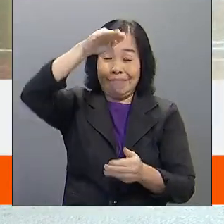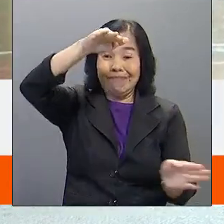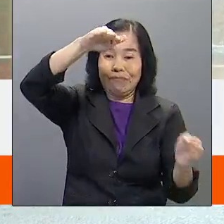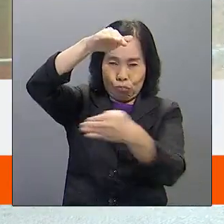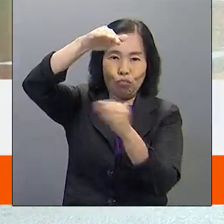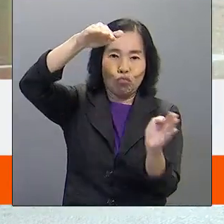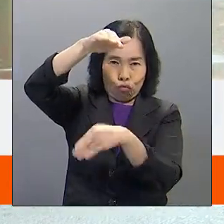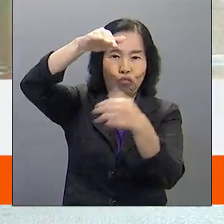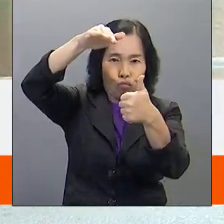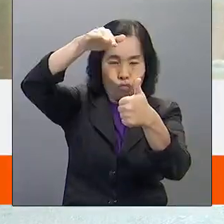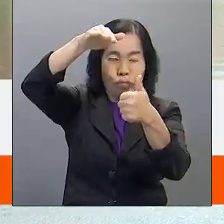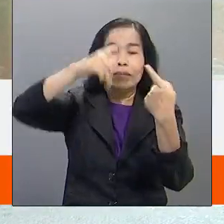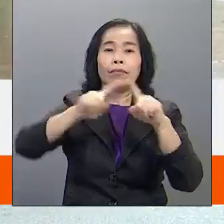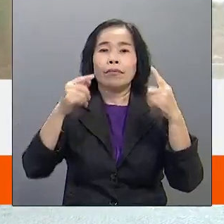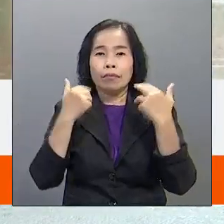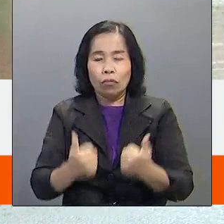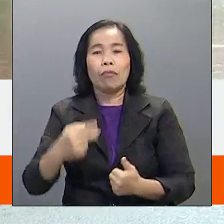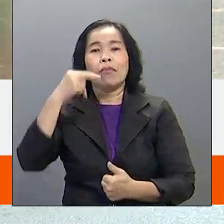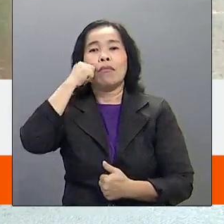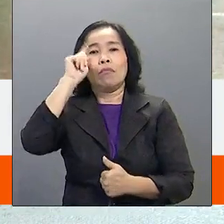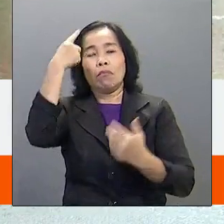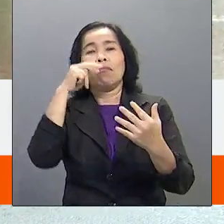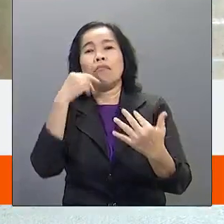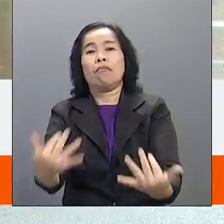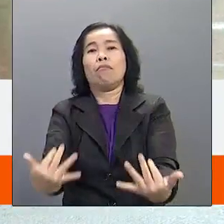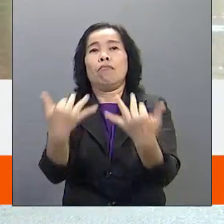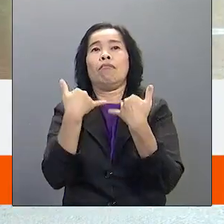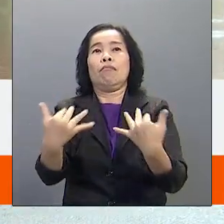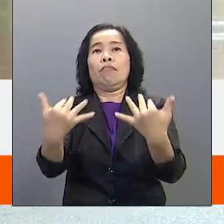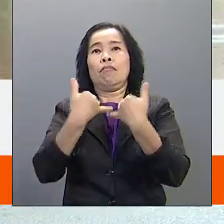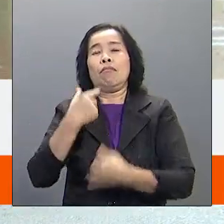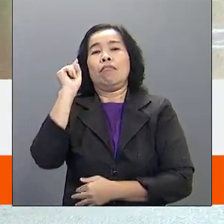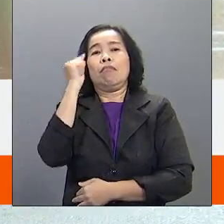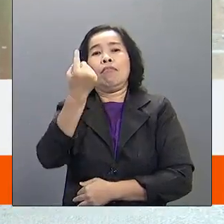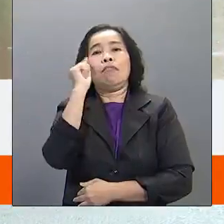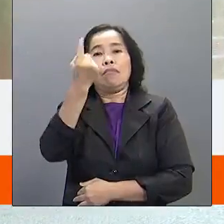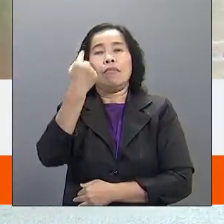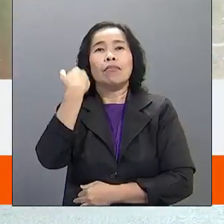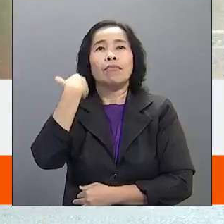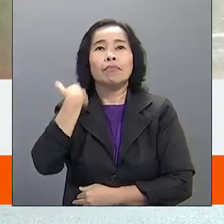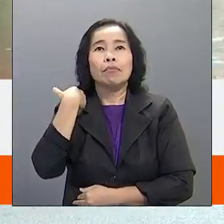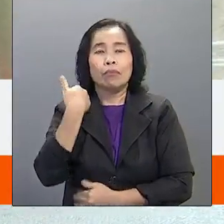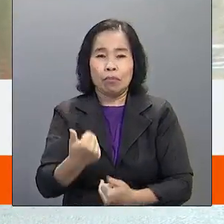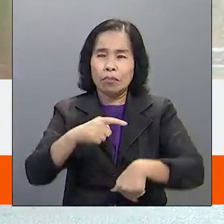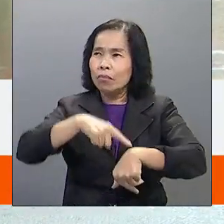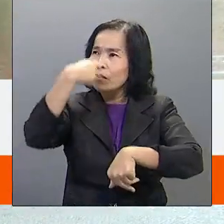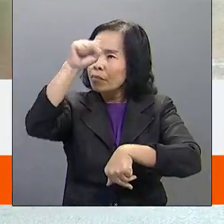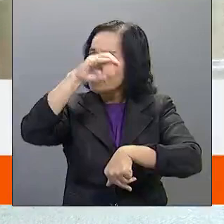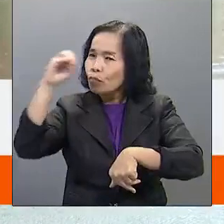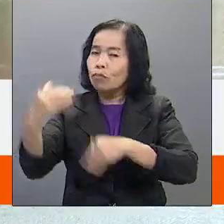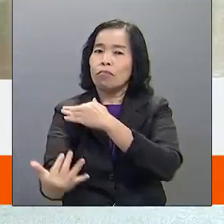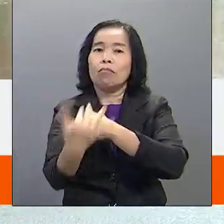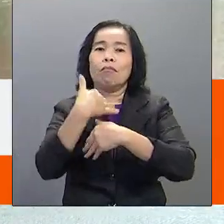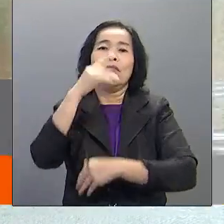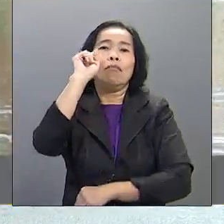ได้อยู่นะคะแต่ว่าตอนนี้ก็เริ่มมีน้ำผุดแล้วก็น้ำล้นค่ะมาจากทางแม่น้ำเจ้าพระยาตั้งแต่ช่วงเวลา10นาฬิกาที่ผ่านมาแ